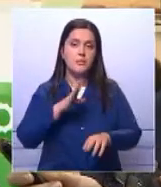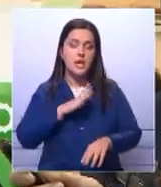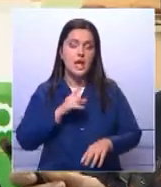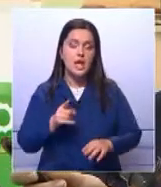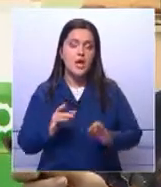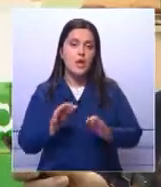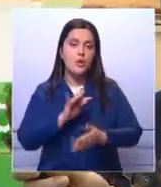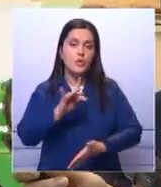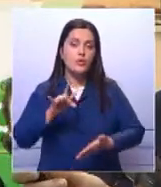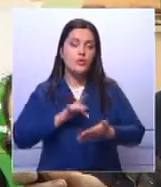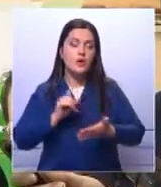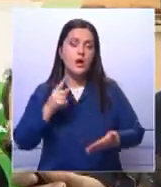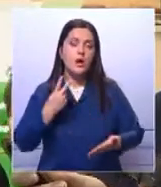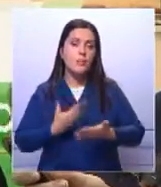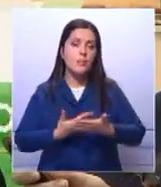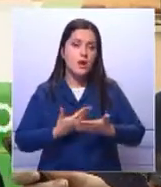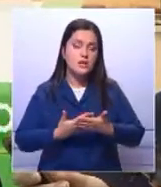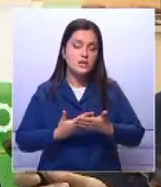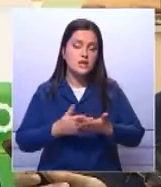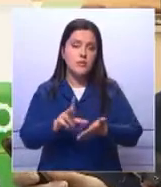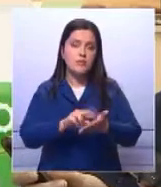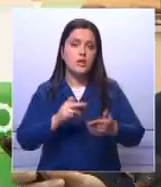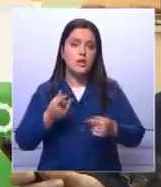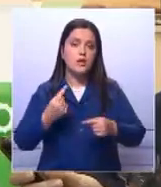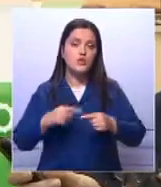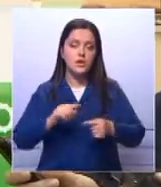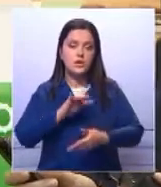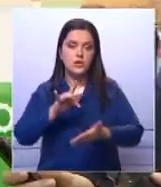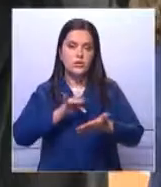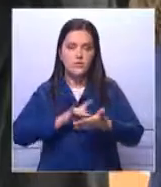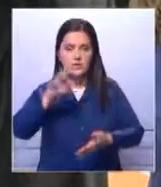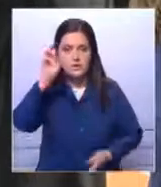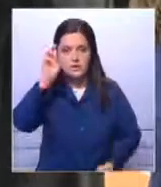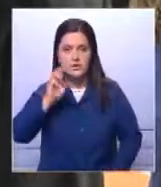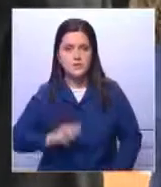регионом, который показывал бы пример для других городов нашей страны.